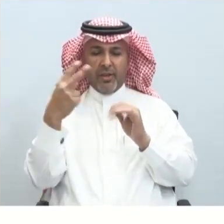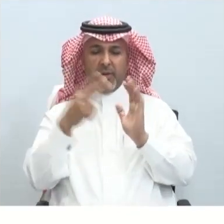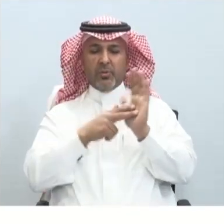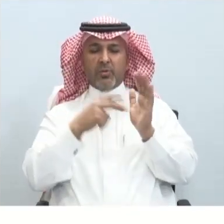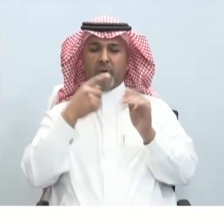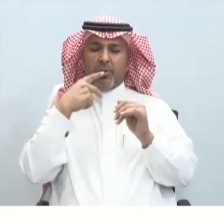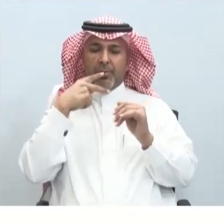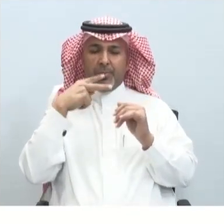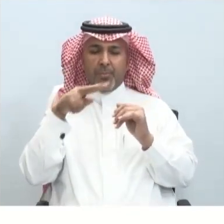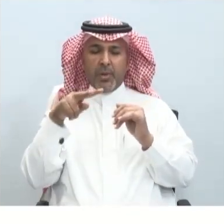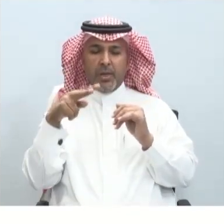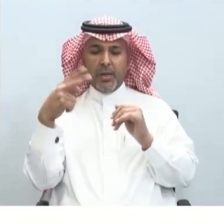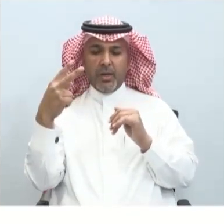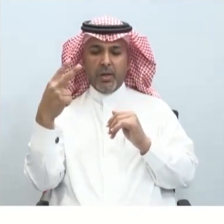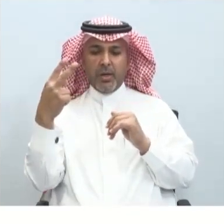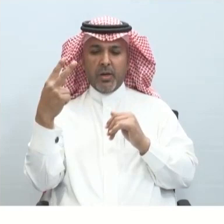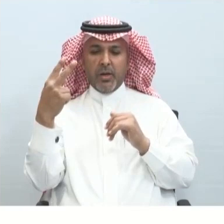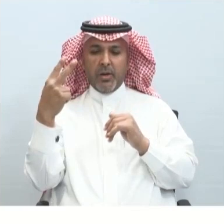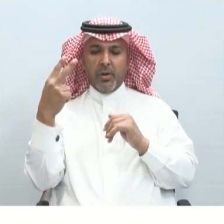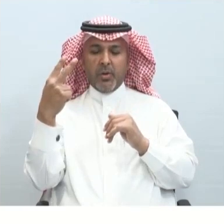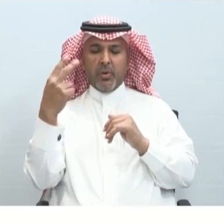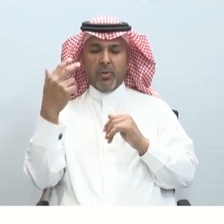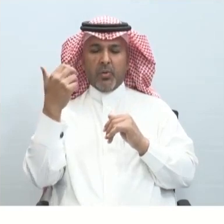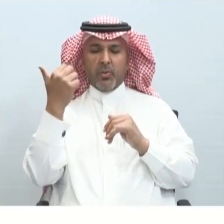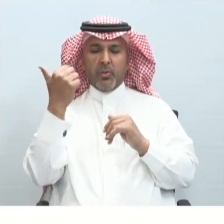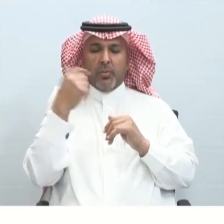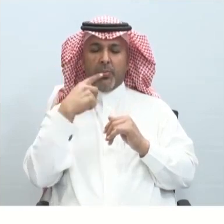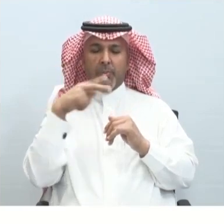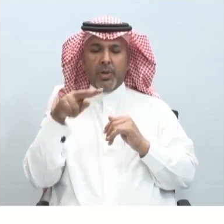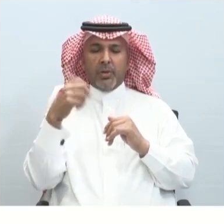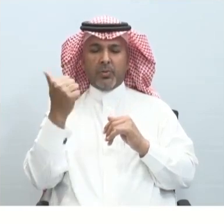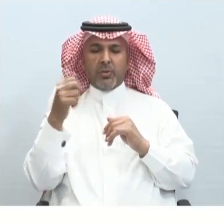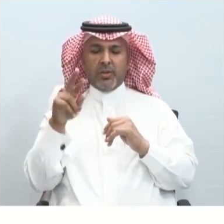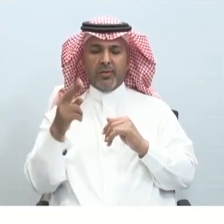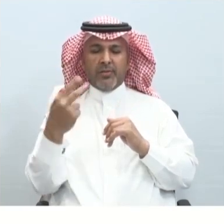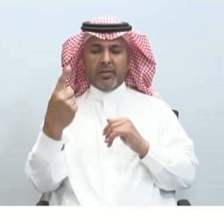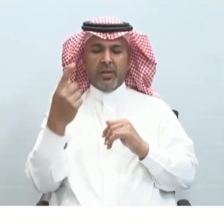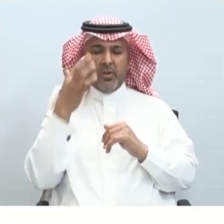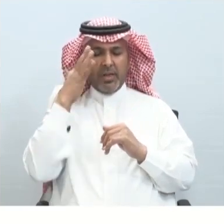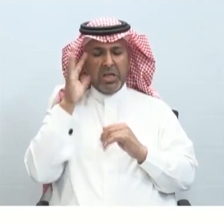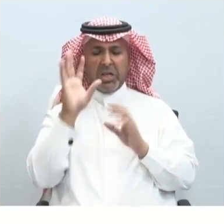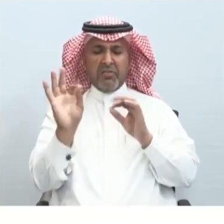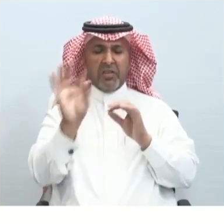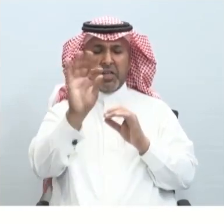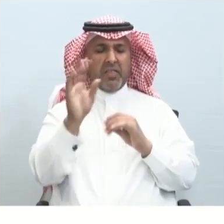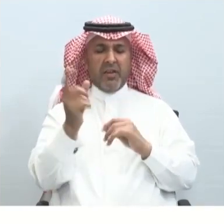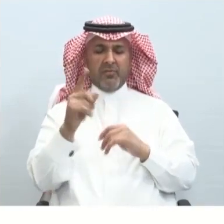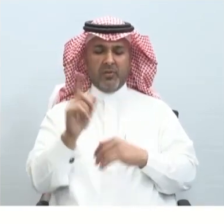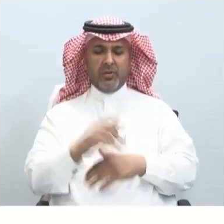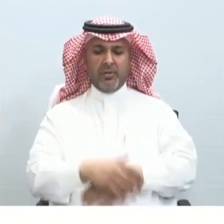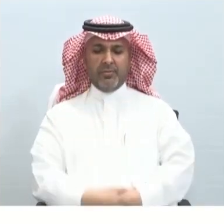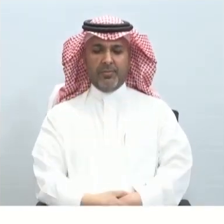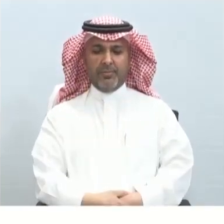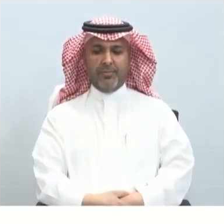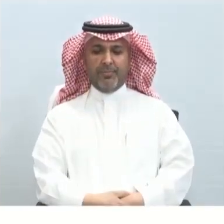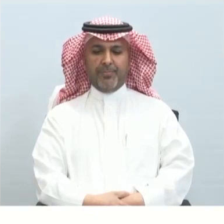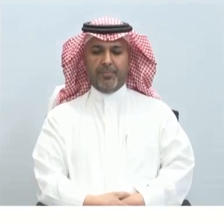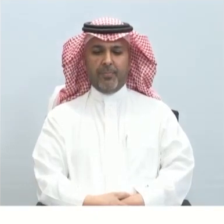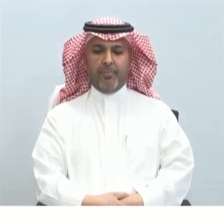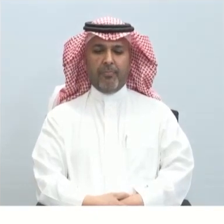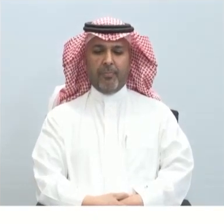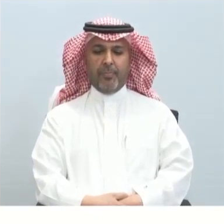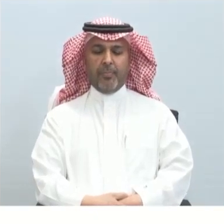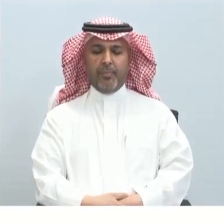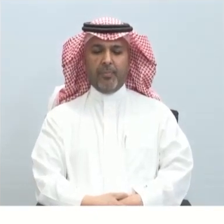وسته فاصله واحد والوحده حتكون بالمتر تربيع اهم شيء تضبط الوحده الفقره بيقى لك ما هي المساحه عندما